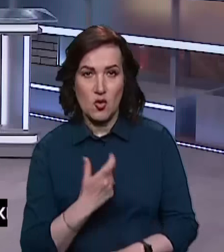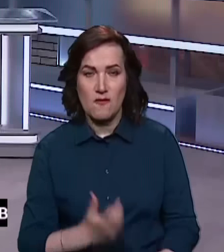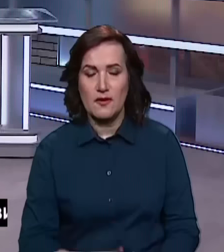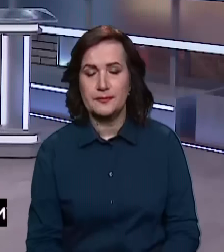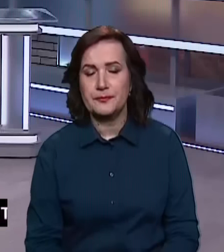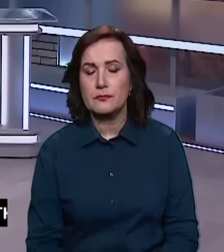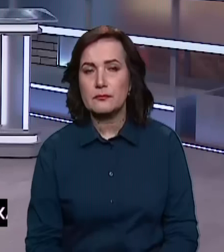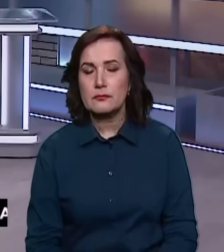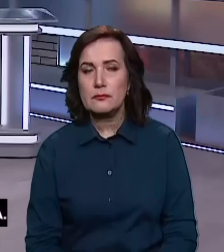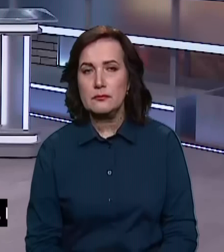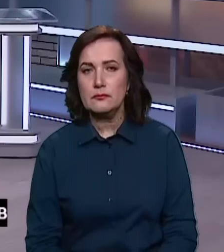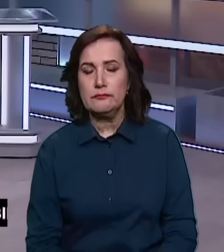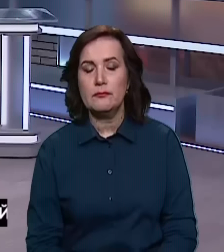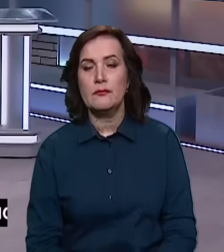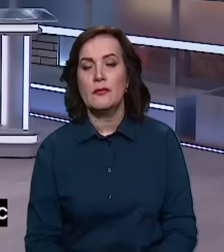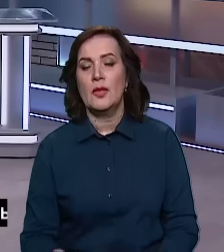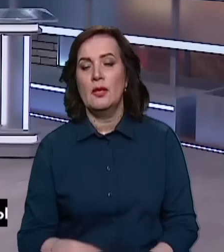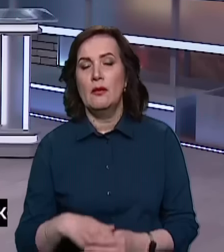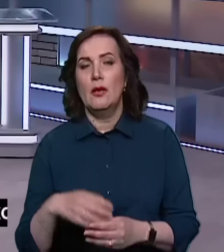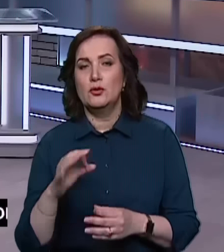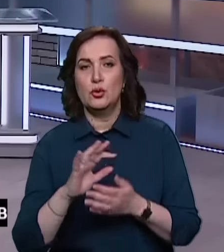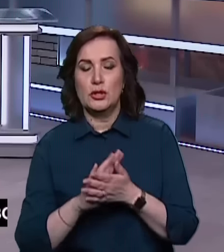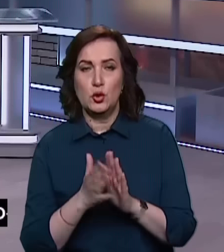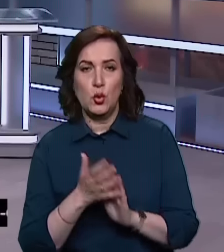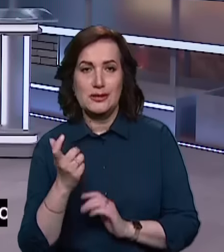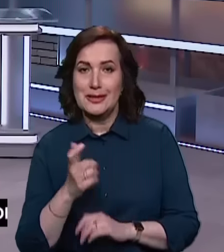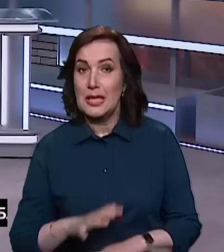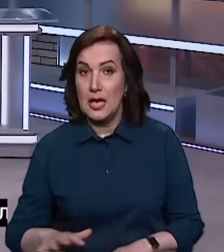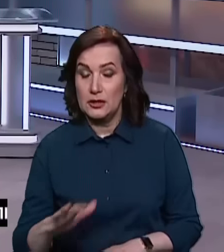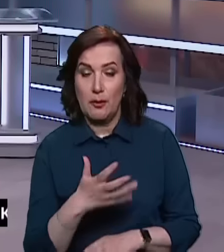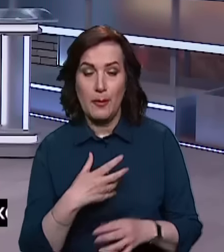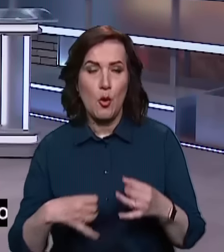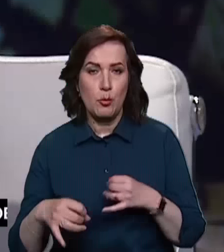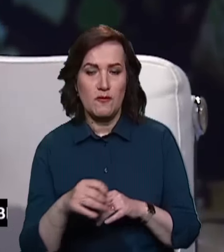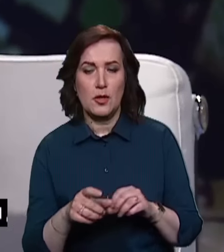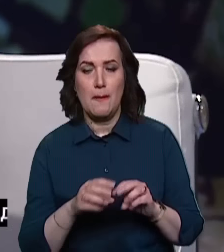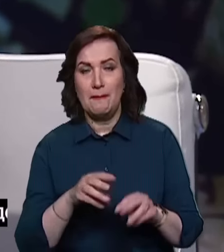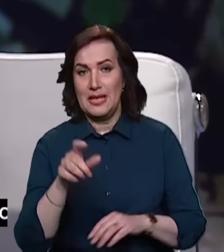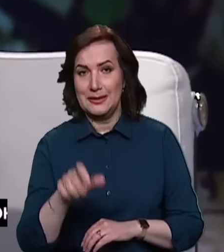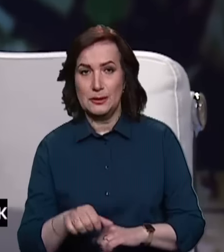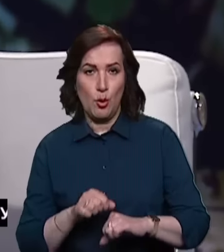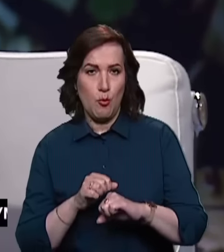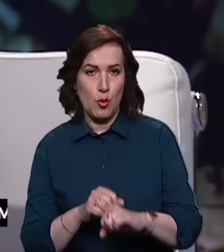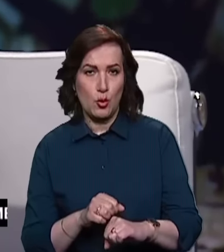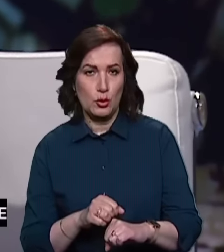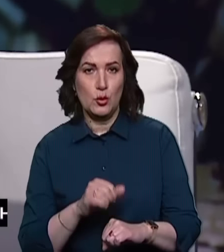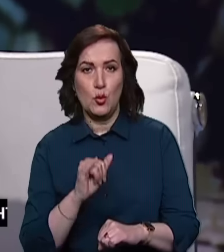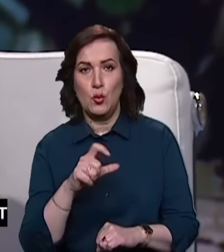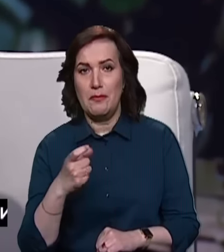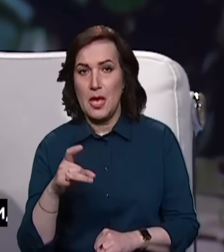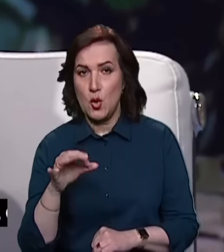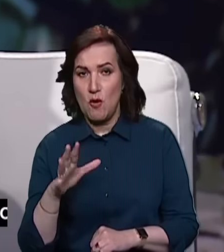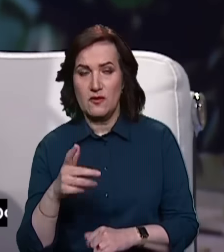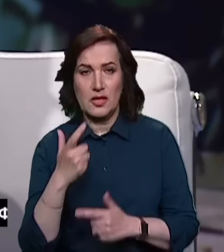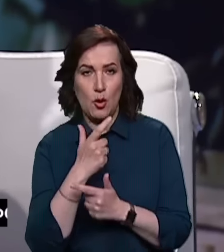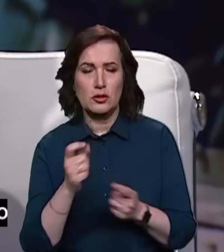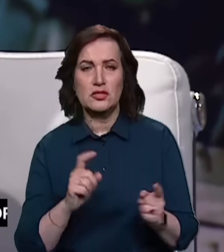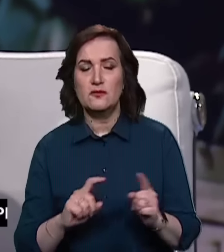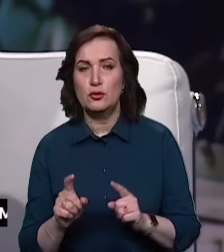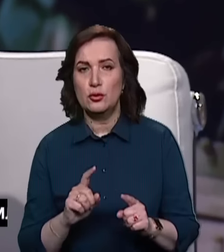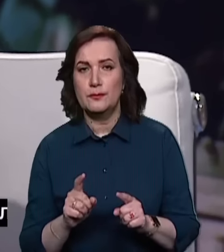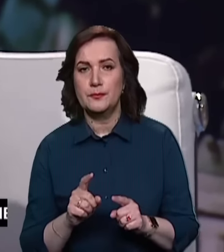от щодо цього, щодо ситуації на Харківщині, яку ми обговорюємо, міністр оборони Рустем Умеров наголосив,